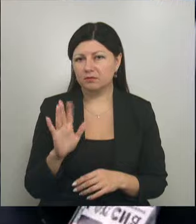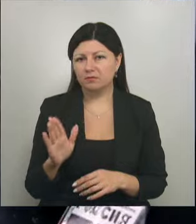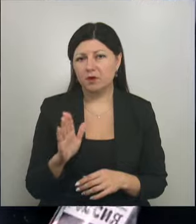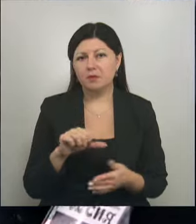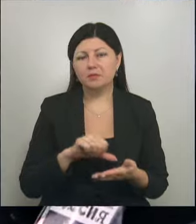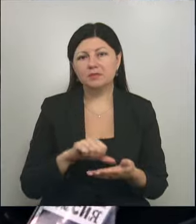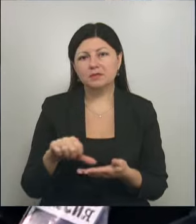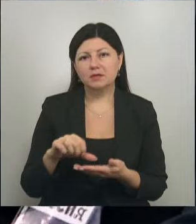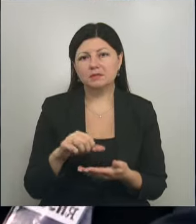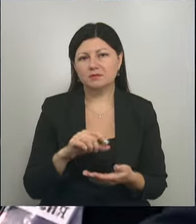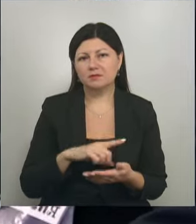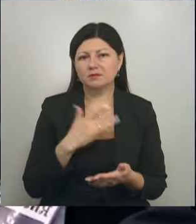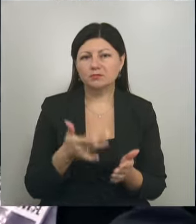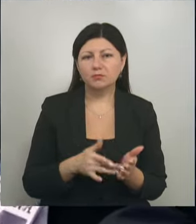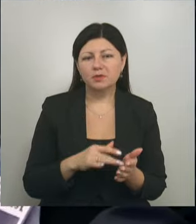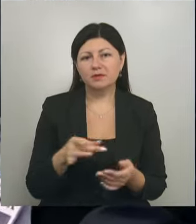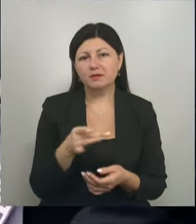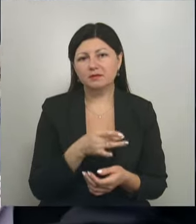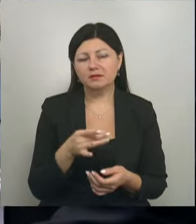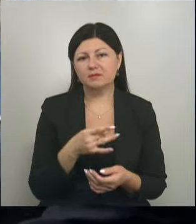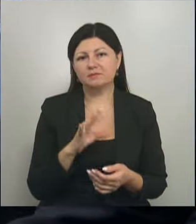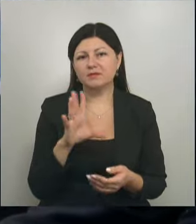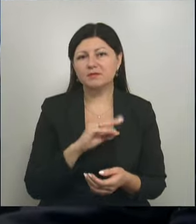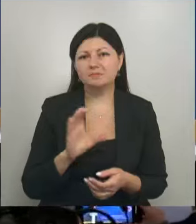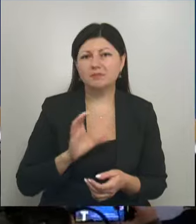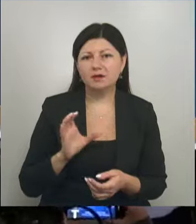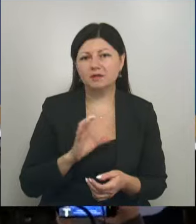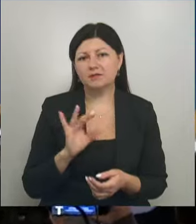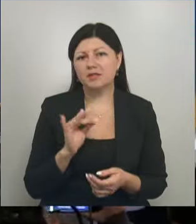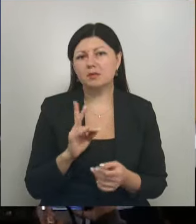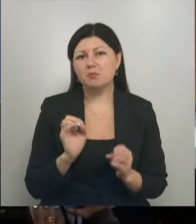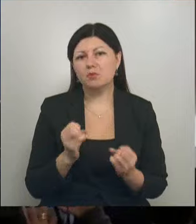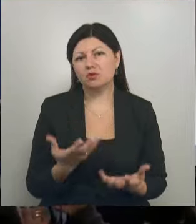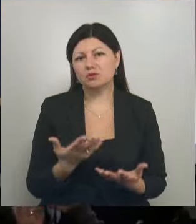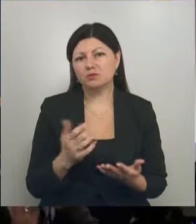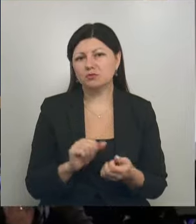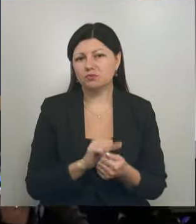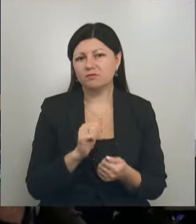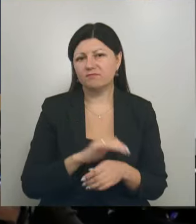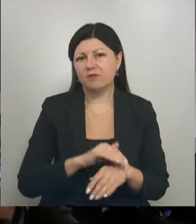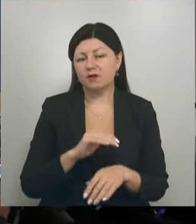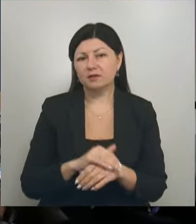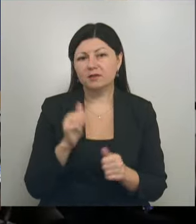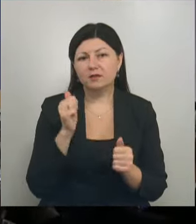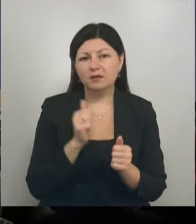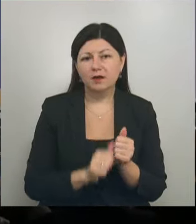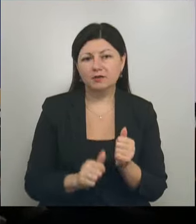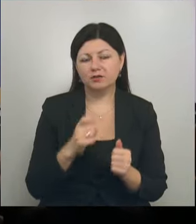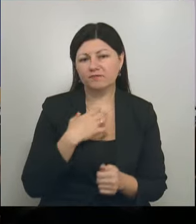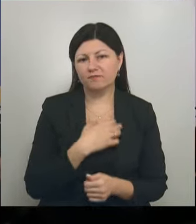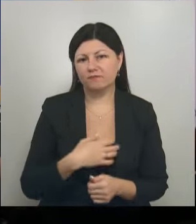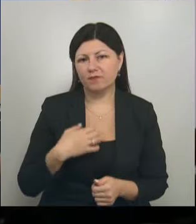Презентация субъекта со всеми его достижениями и богатствами – не просто сухие факты. Здесь важен каждой из